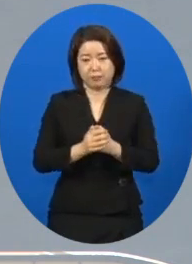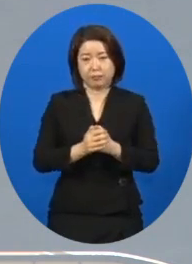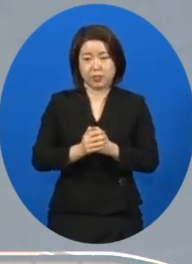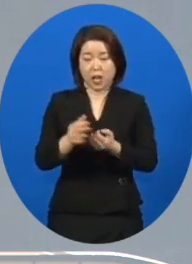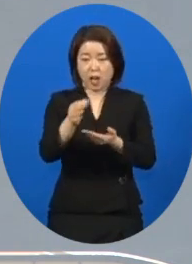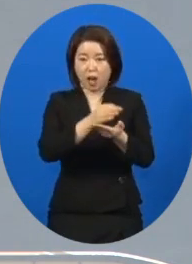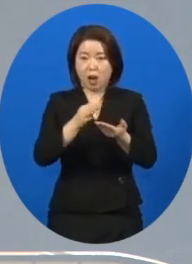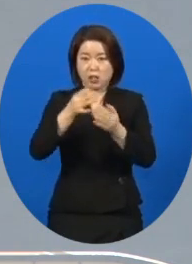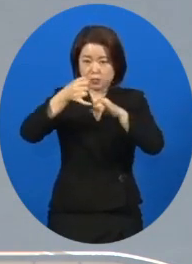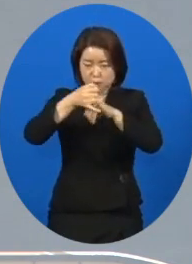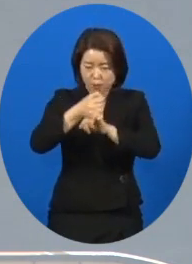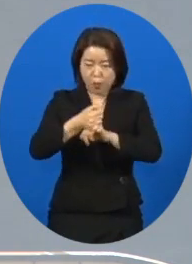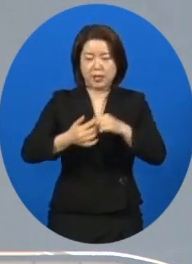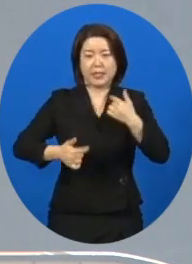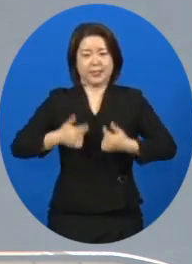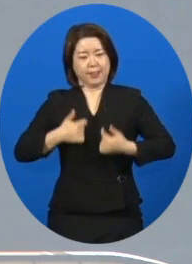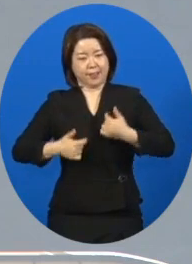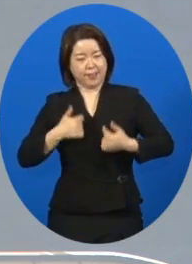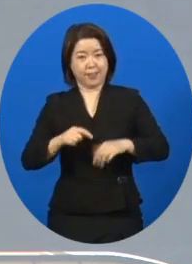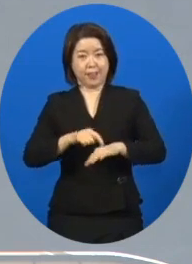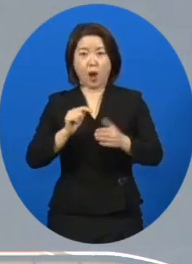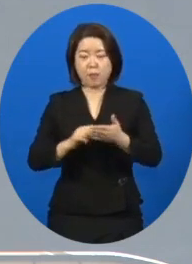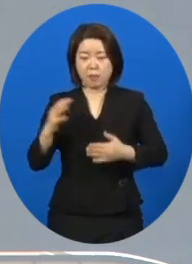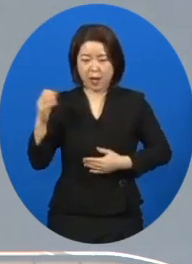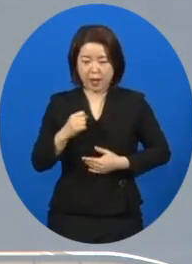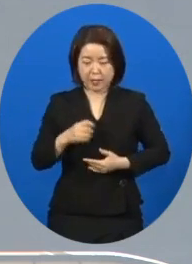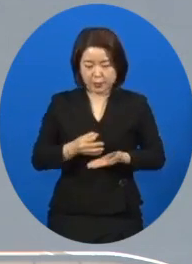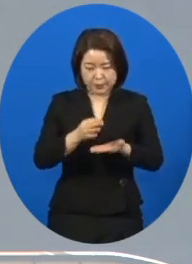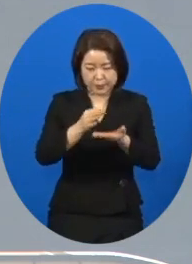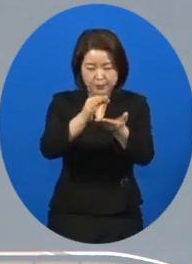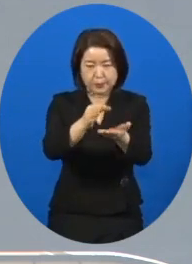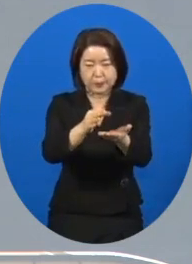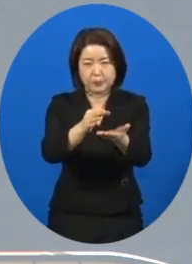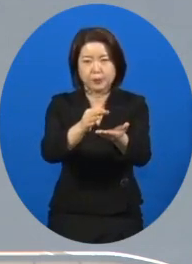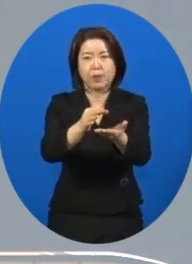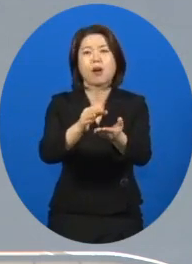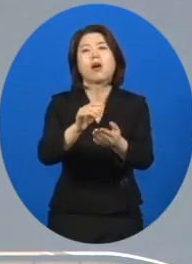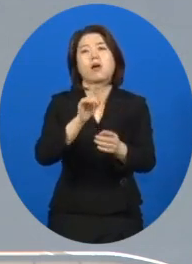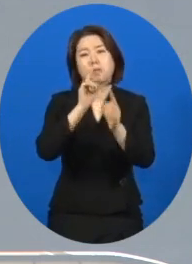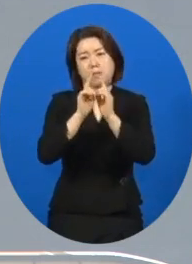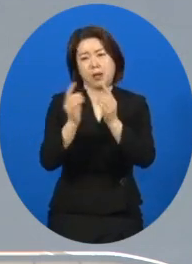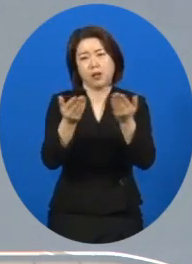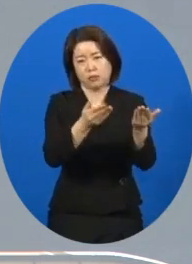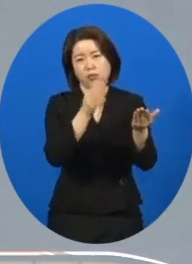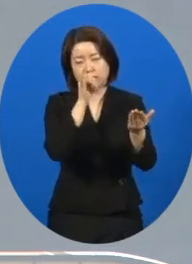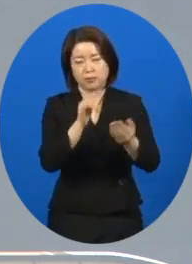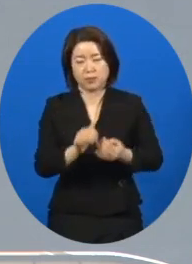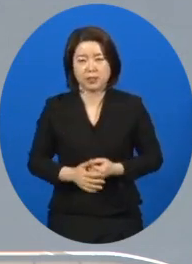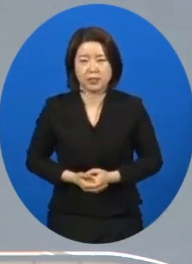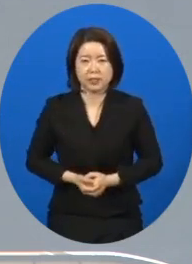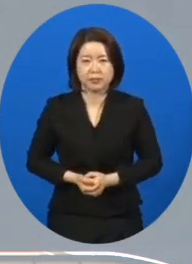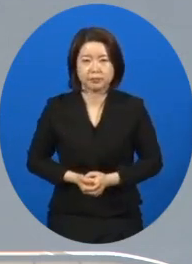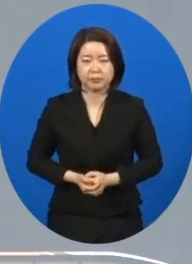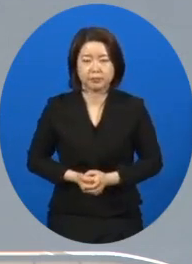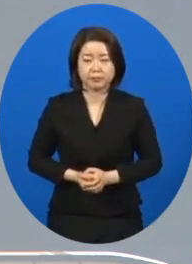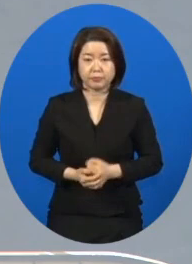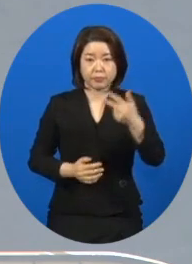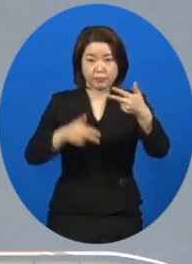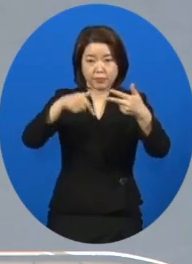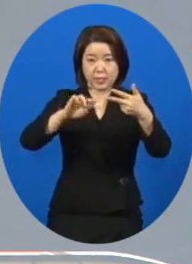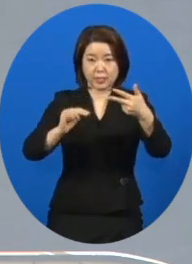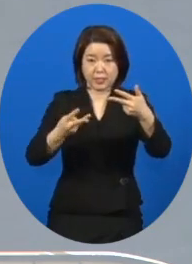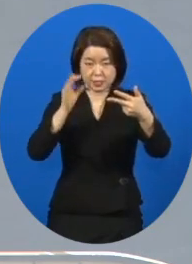반드시 기쁜 마음으로 해야 되는 것이라고 그렇게 말씀하고 있습니다. 7절에